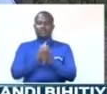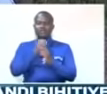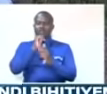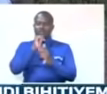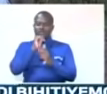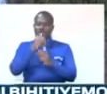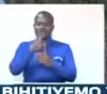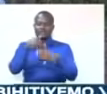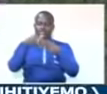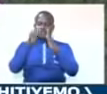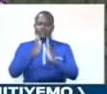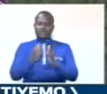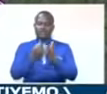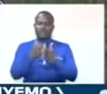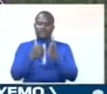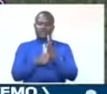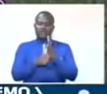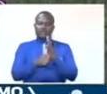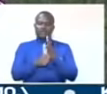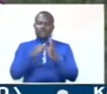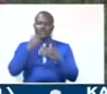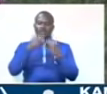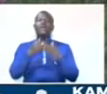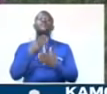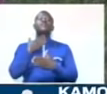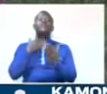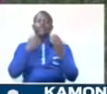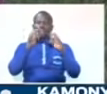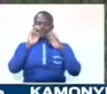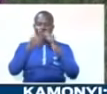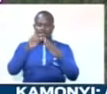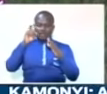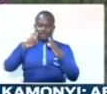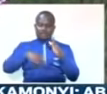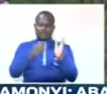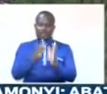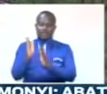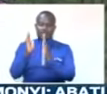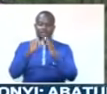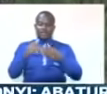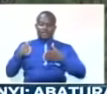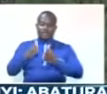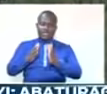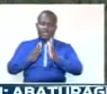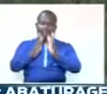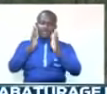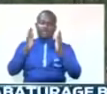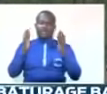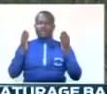ntihagire umuntu abantu babyangiza haba hari ibyifuzo yuko hakagombwe gutunganywa imihanda